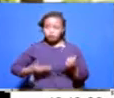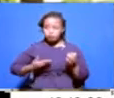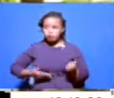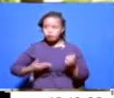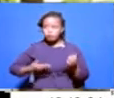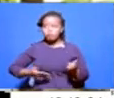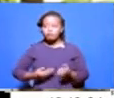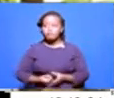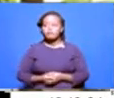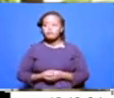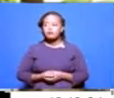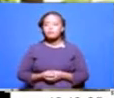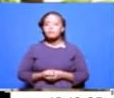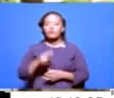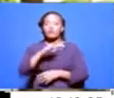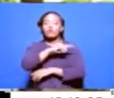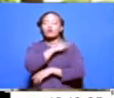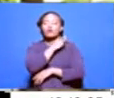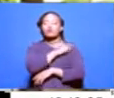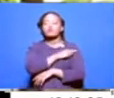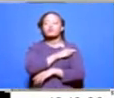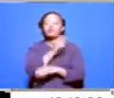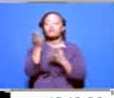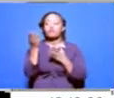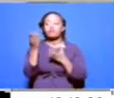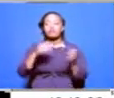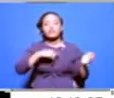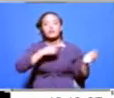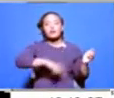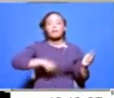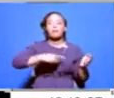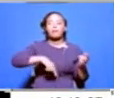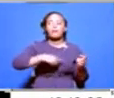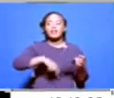Katika hospitali ya kaunti ndogo ya Malindi,